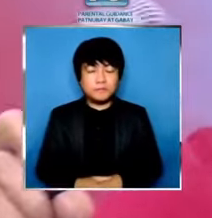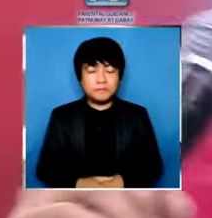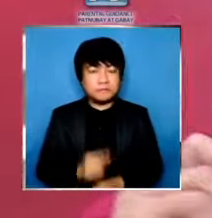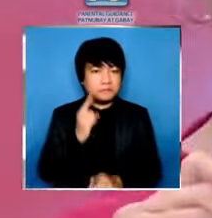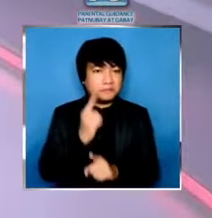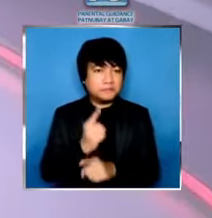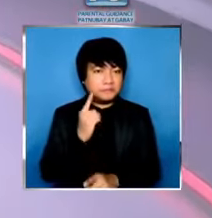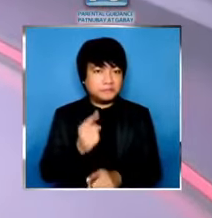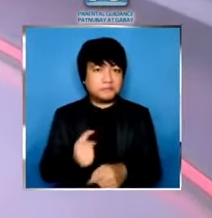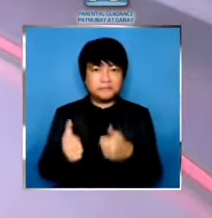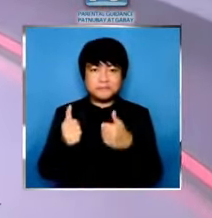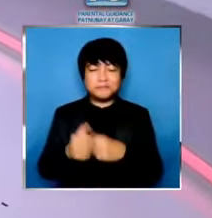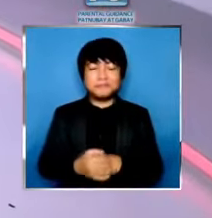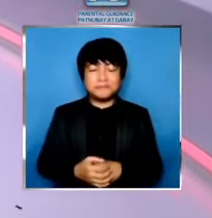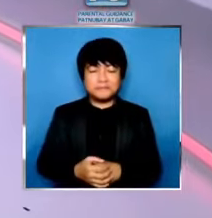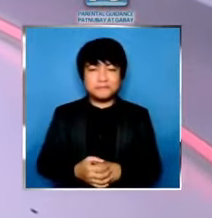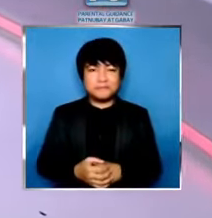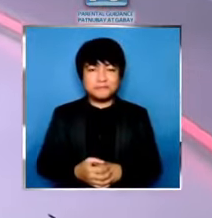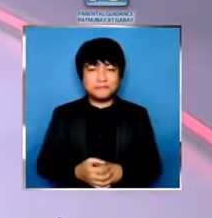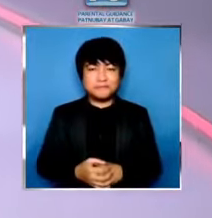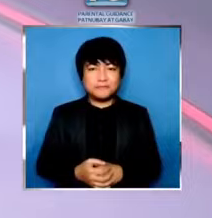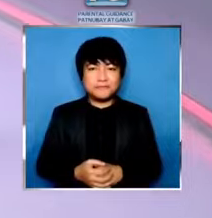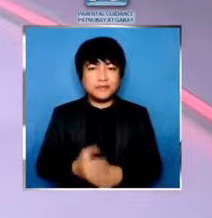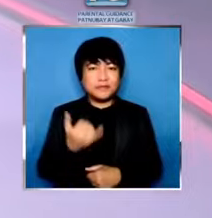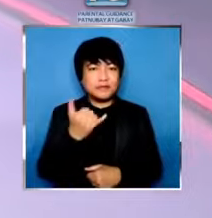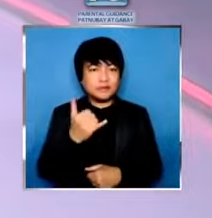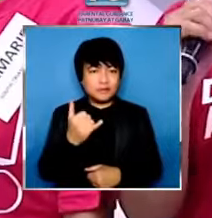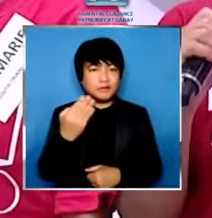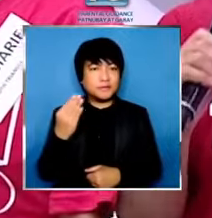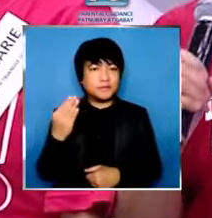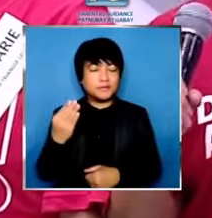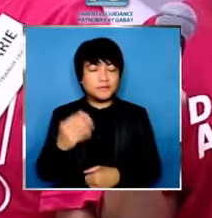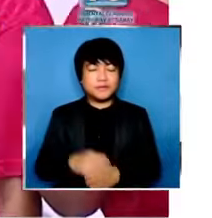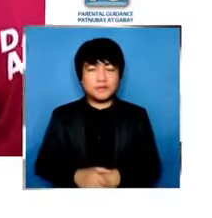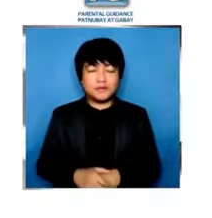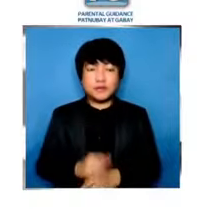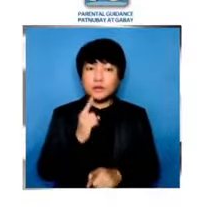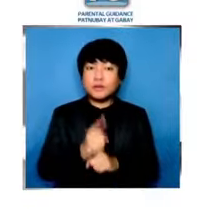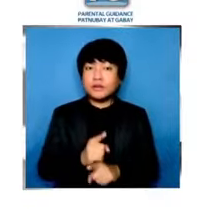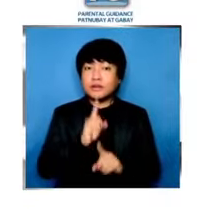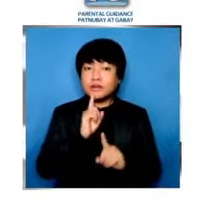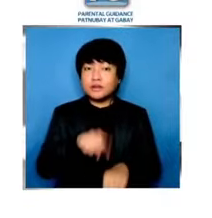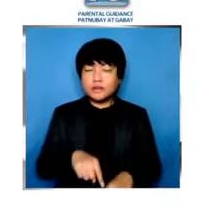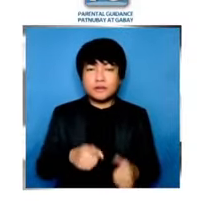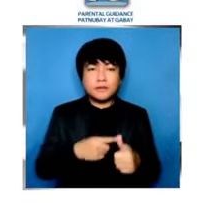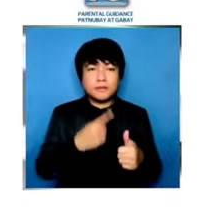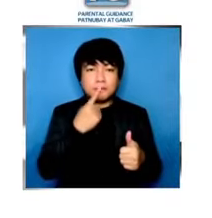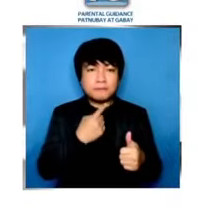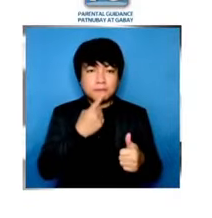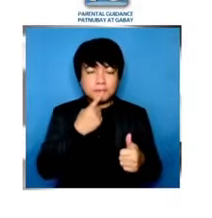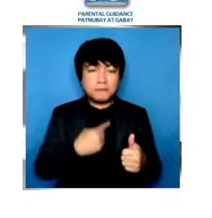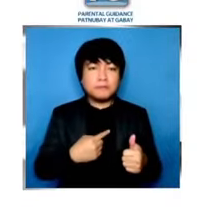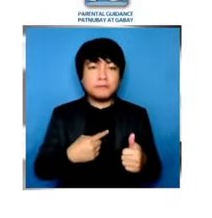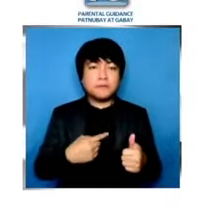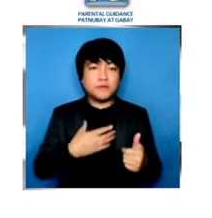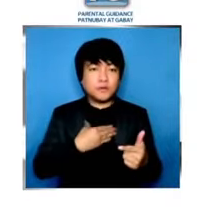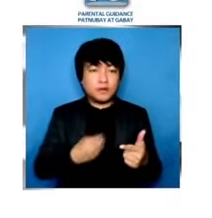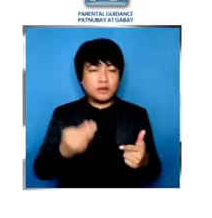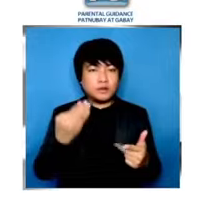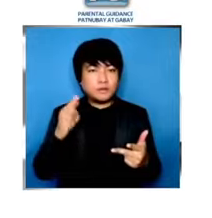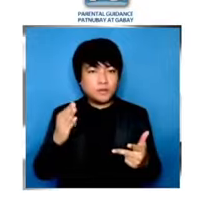Correct! Yellow at blue. Ang mga tamang sagot, pula, puti, blue at